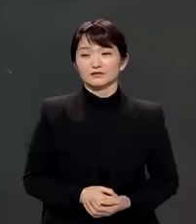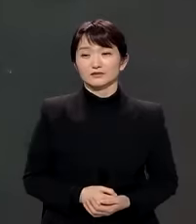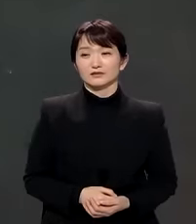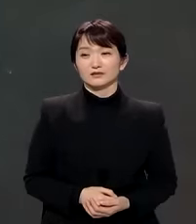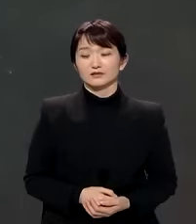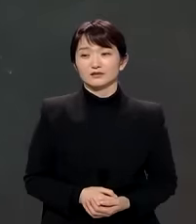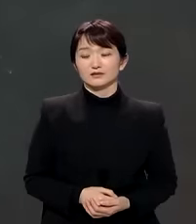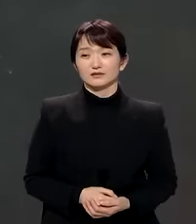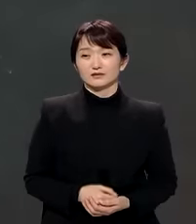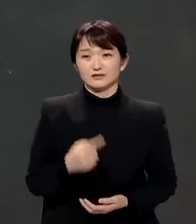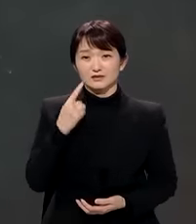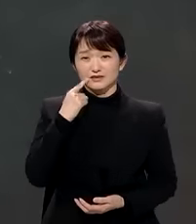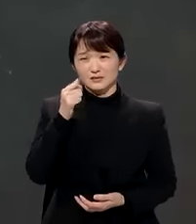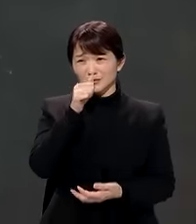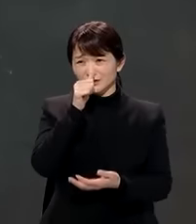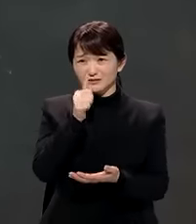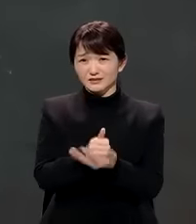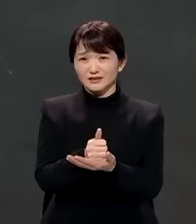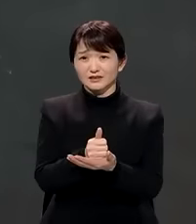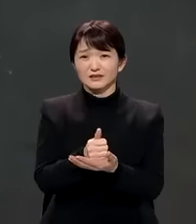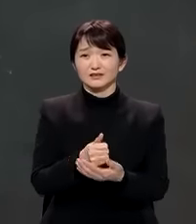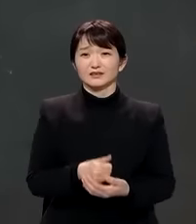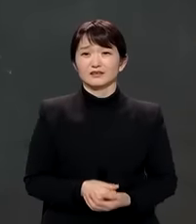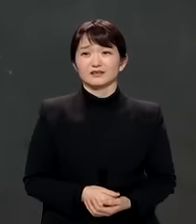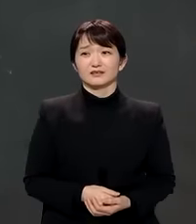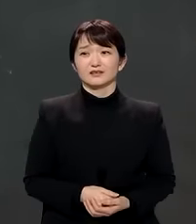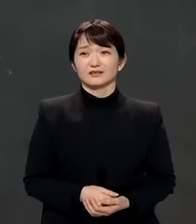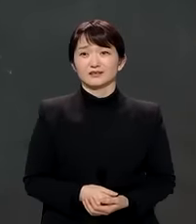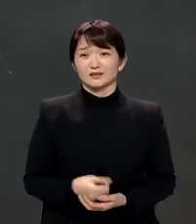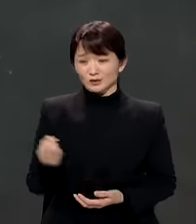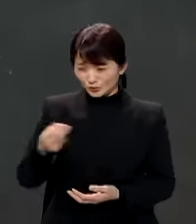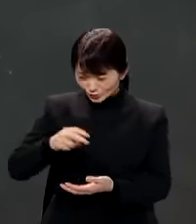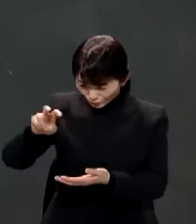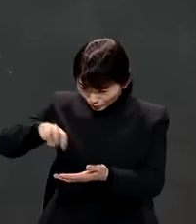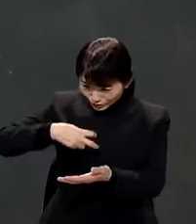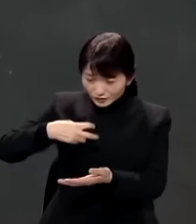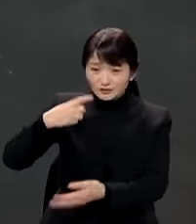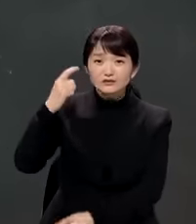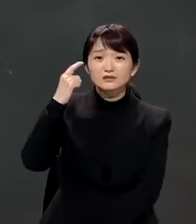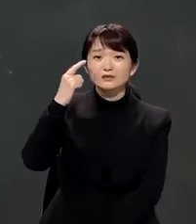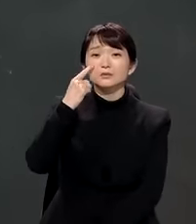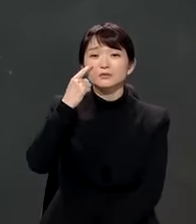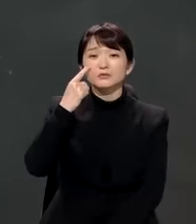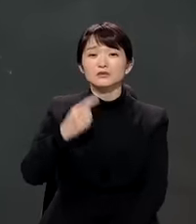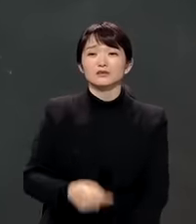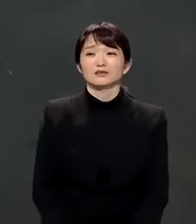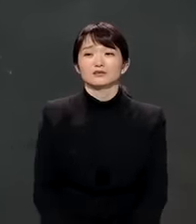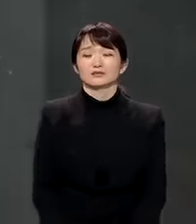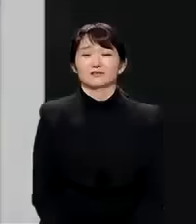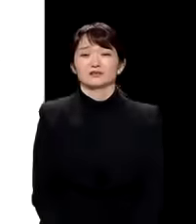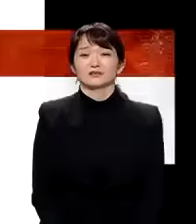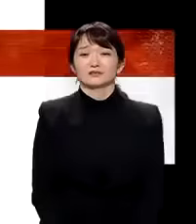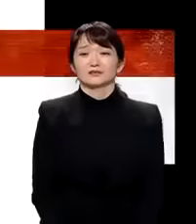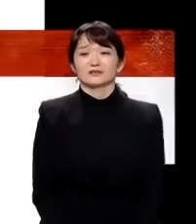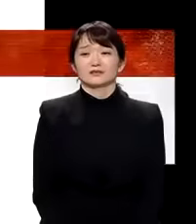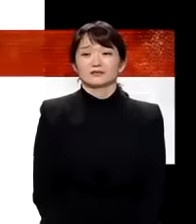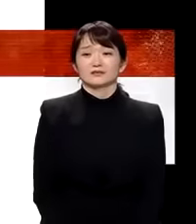예 협제 문자가 또 왔다는 거예요 들어보세요 예 들어